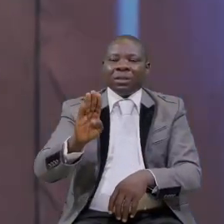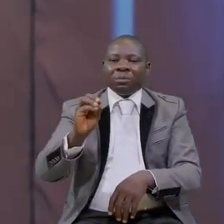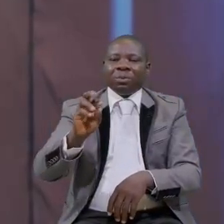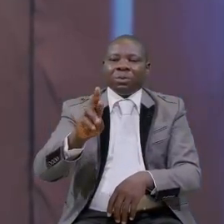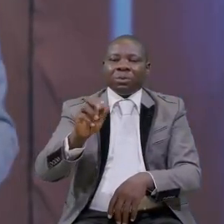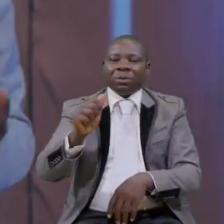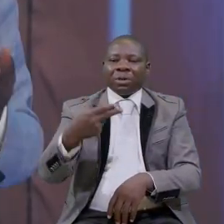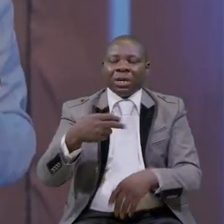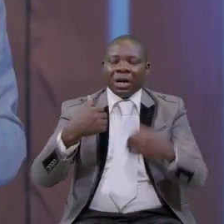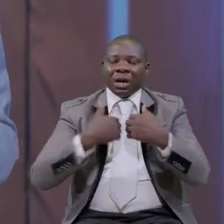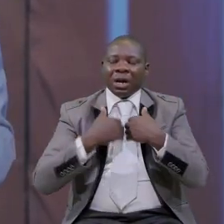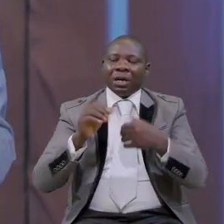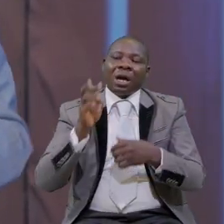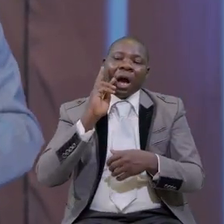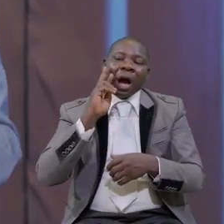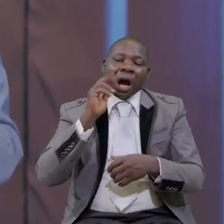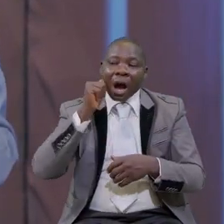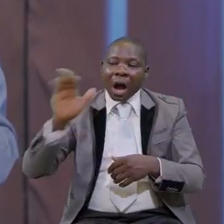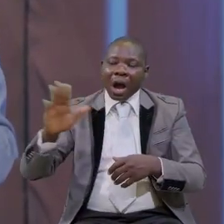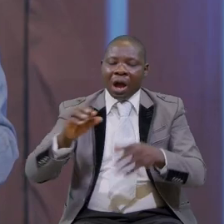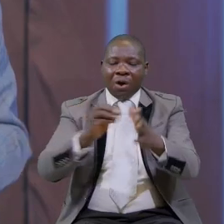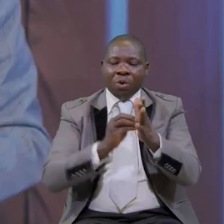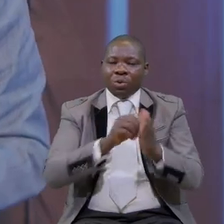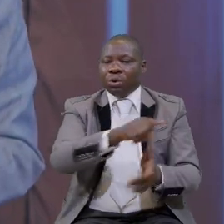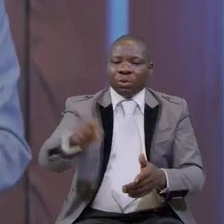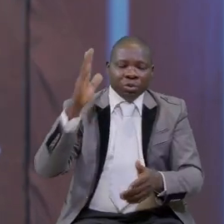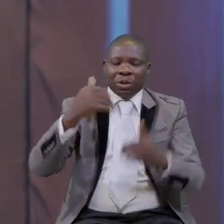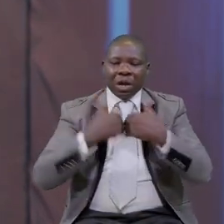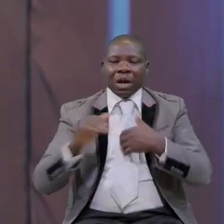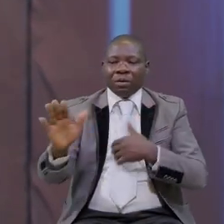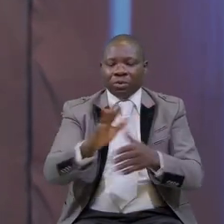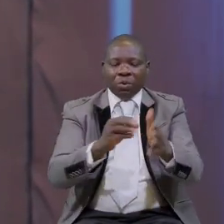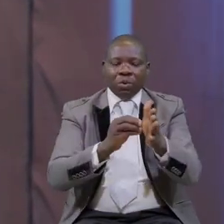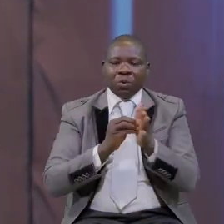Déborah avait pour elle. Tu auras pour toi.